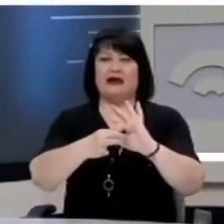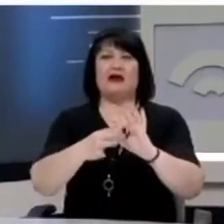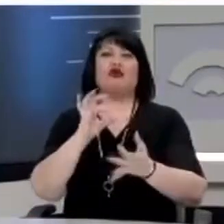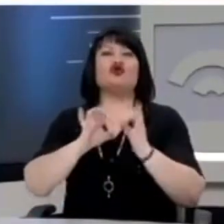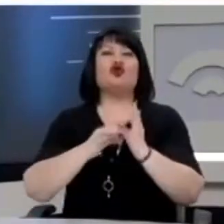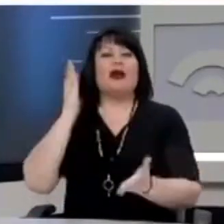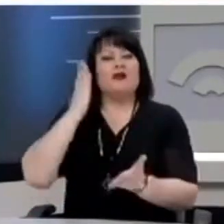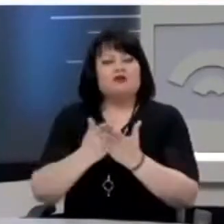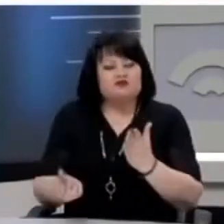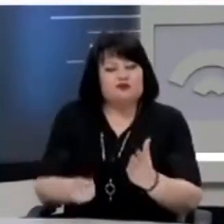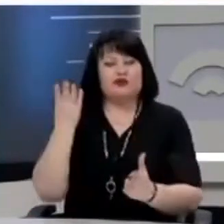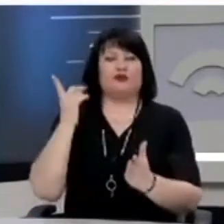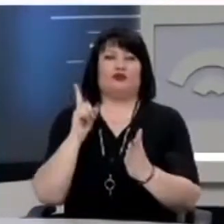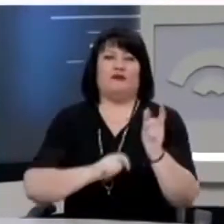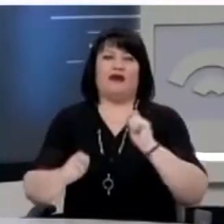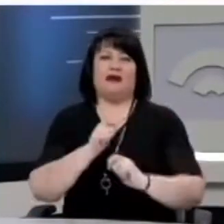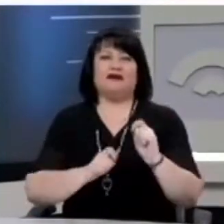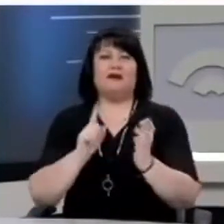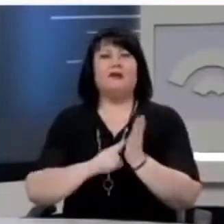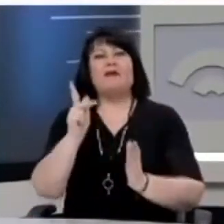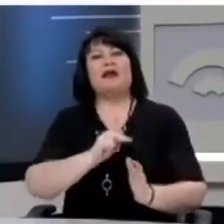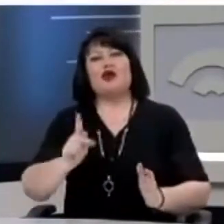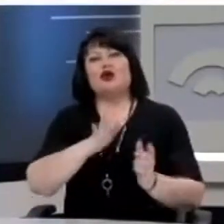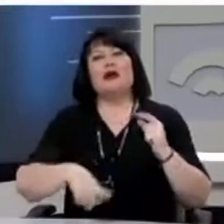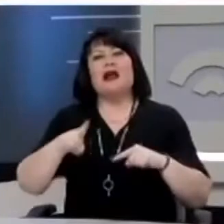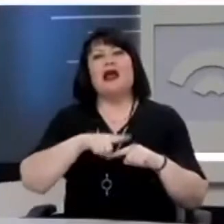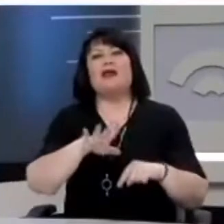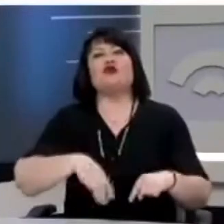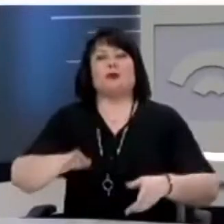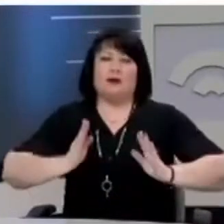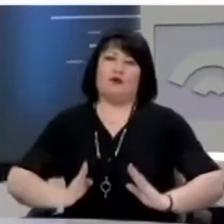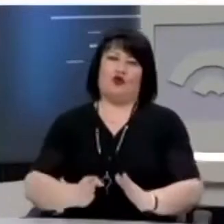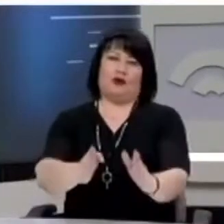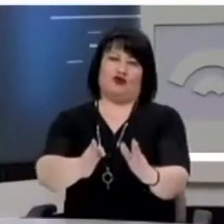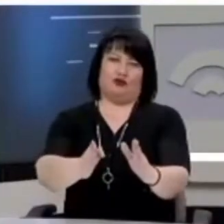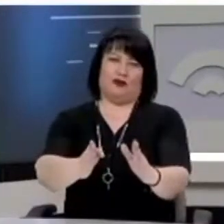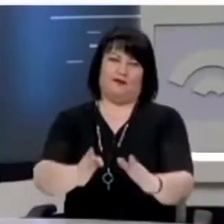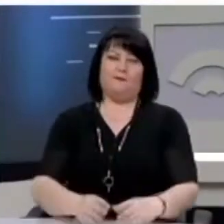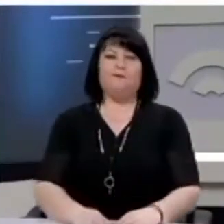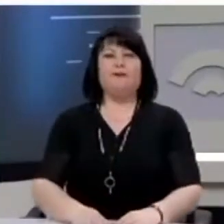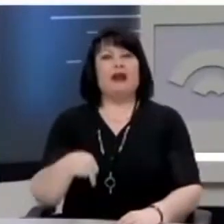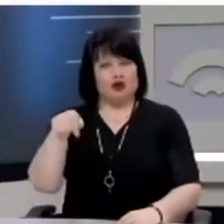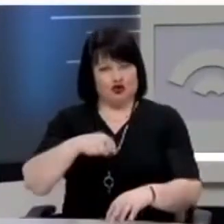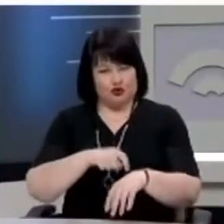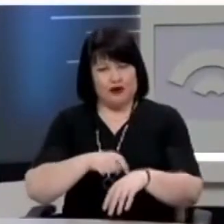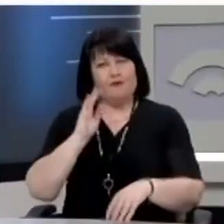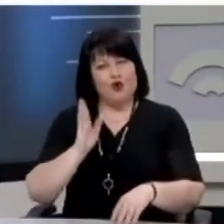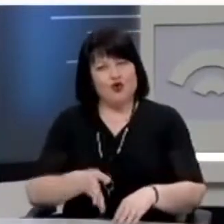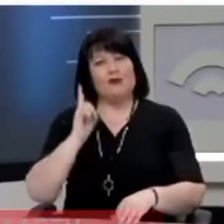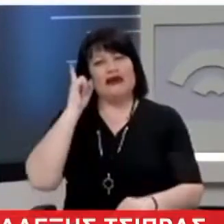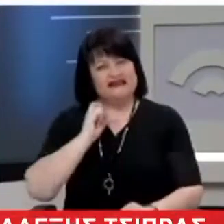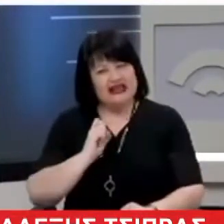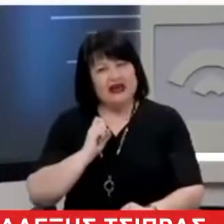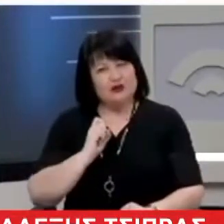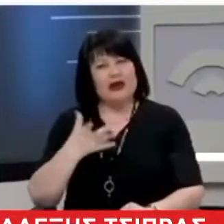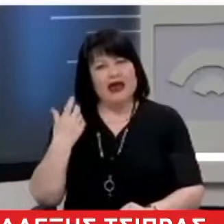τομή, πρέπει ο τόπος, η κοινωνία, η Ελλάδα να προχωρήσει μπροστά. Τώρα που μπορούμε, τώρα που ξέρουμε,